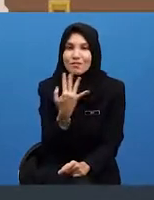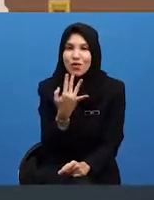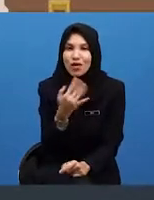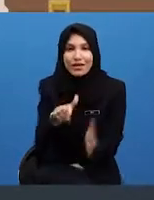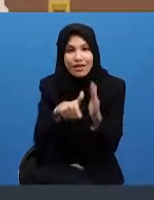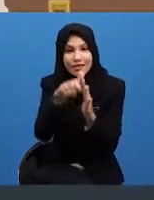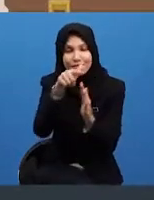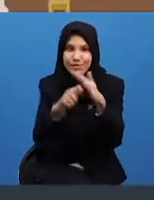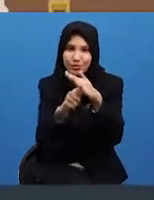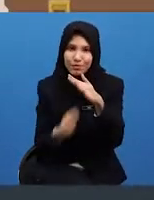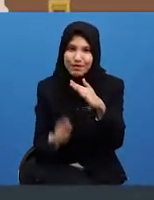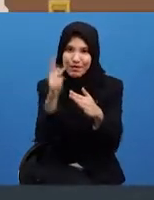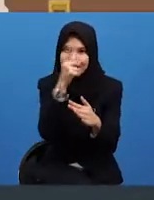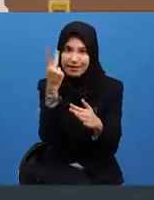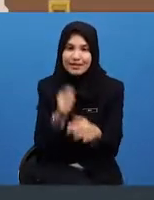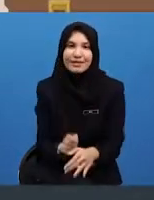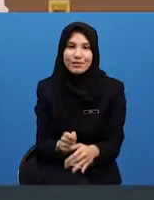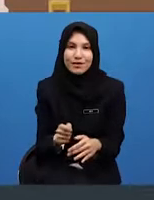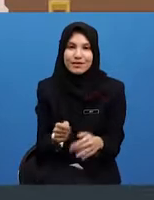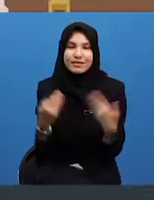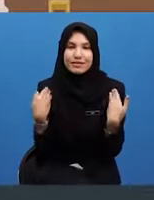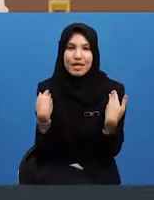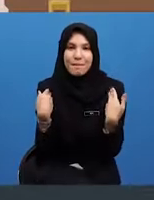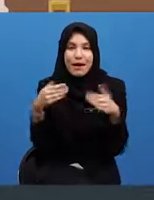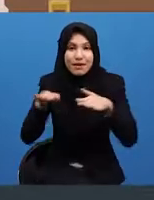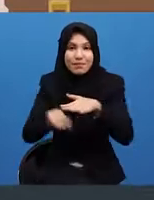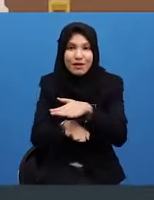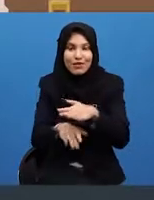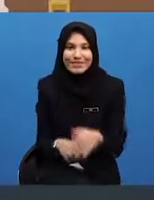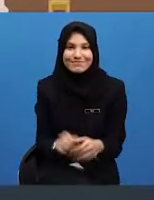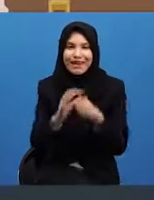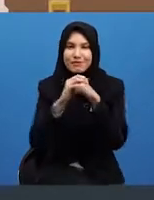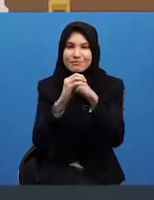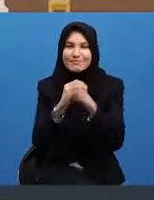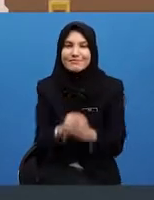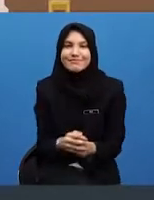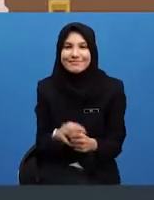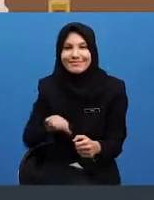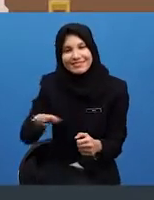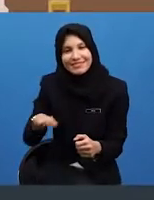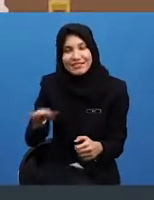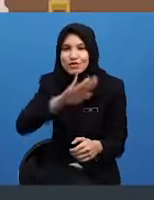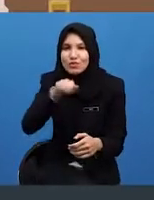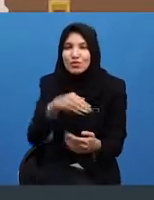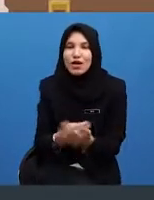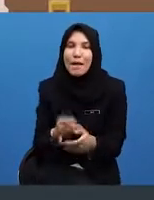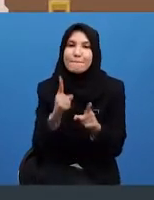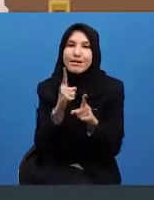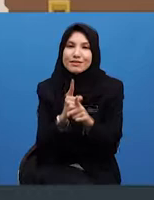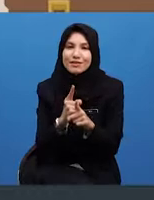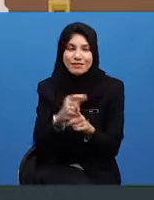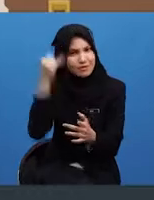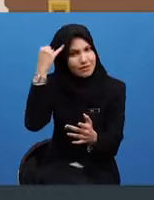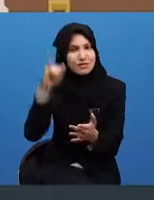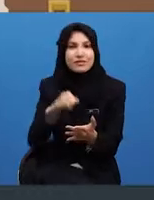tumpat kerana ia berada di bahagian bawah. Syabas adik-adik, jawapan anda semua betul. Saya